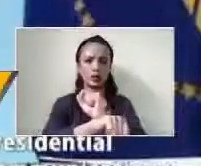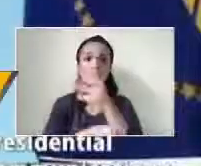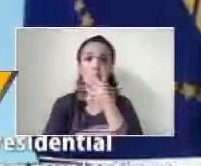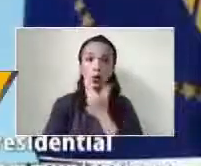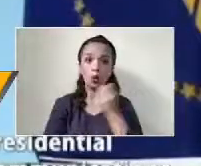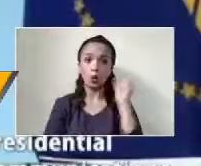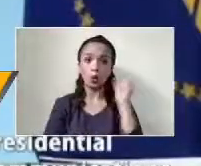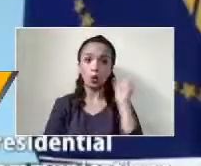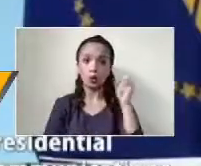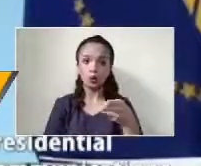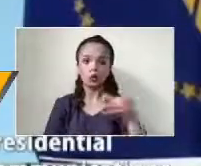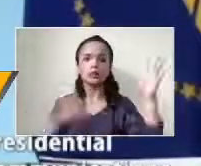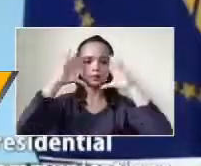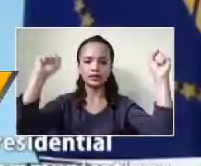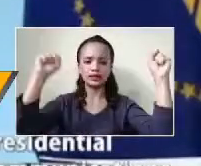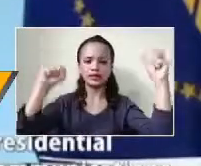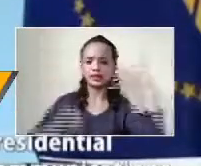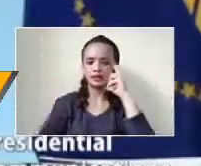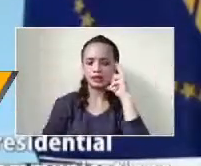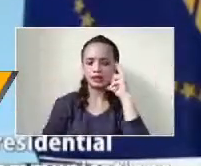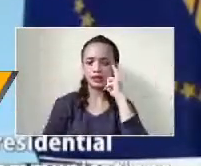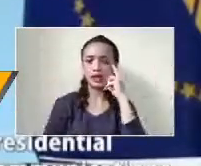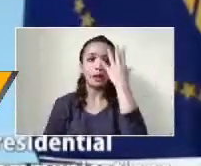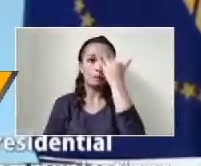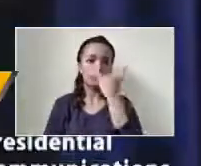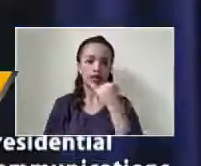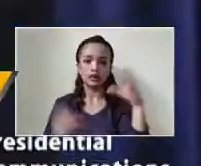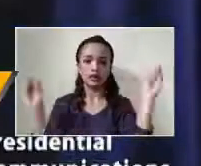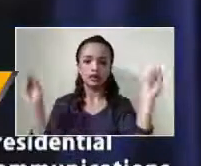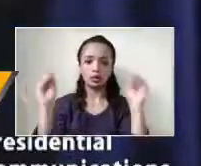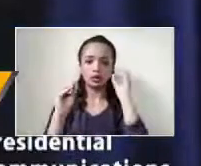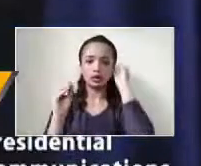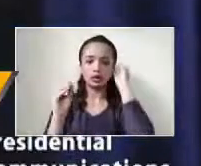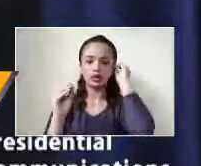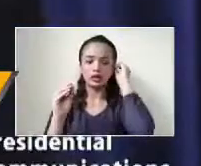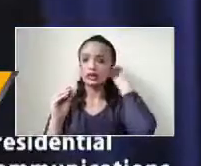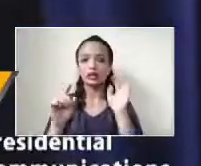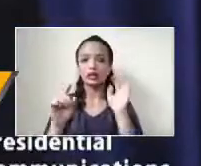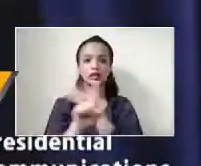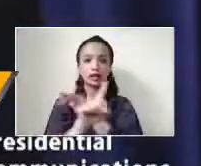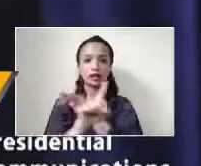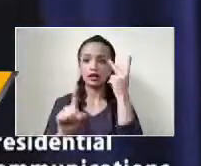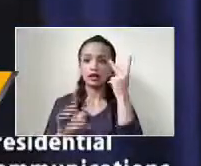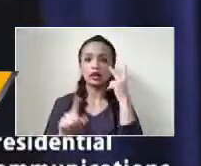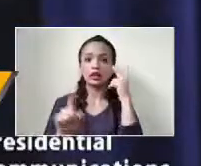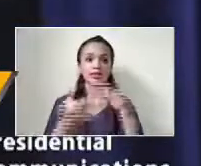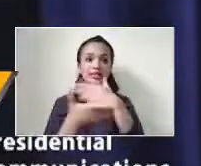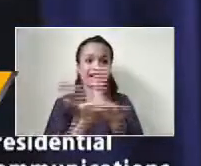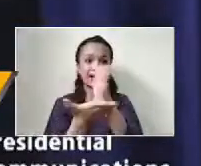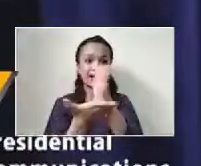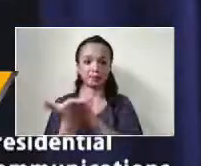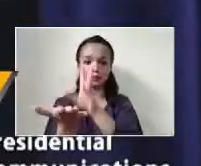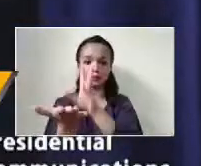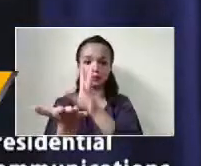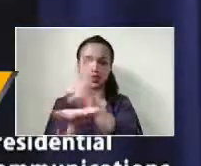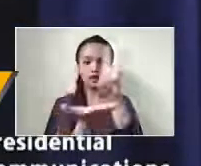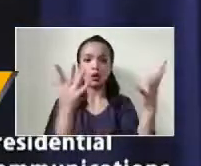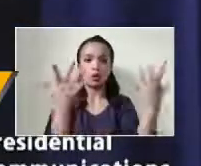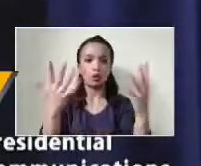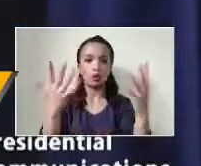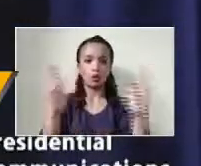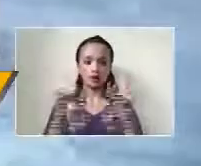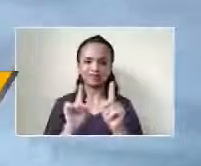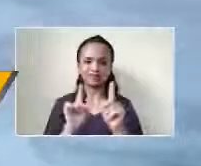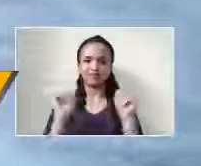Bukod naman dito, may karagdagang direktiba rin si Pangulong Duterte. Pinag-utos rin po ng Pangulo na ibigay ang Pfizer sa mga mahirap o sa